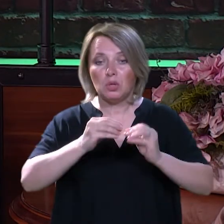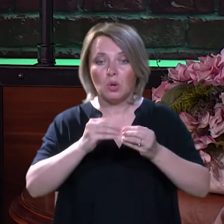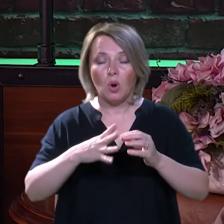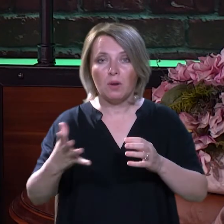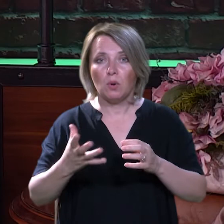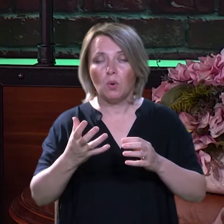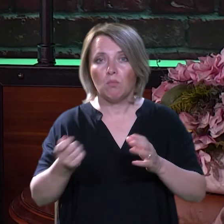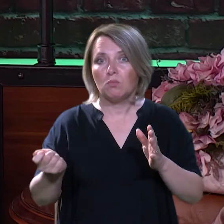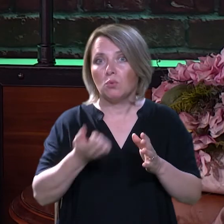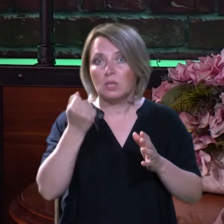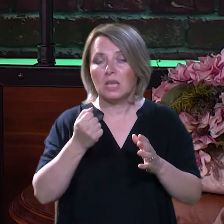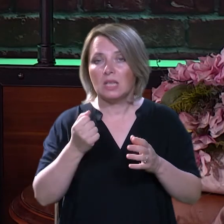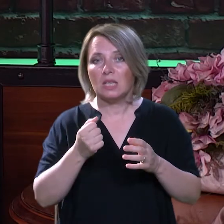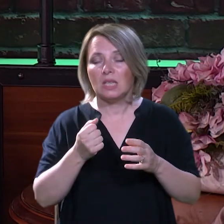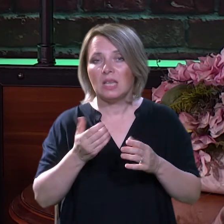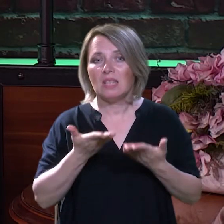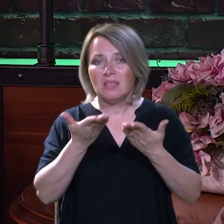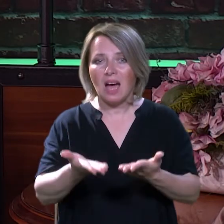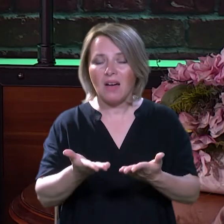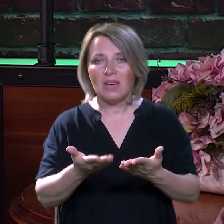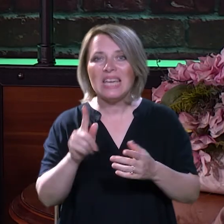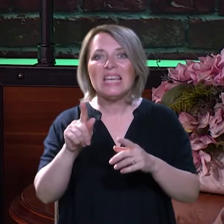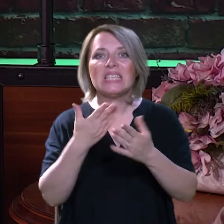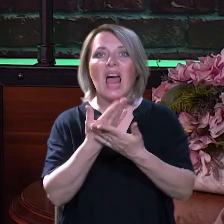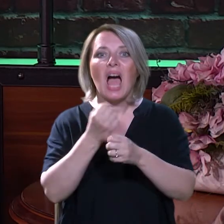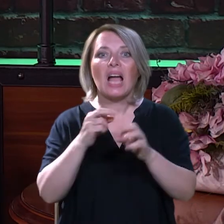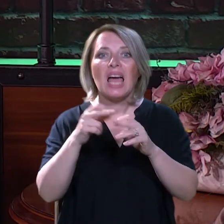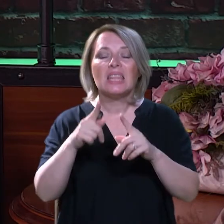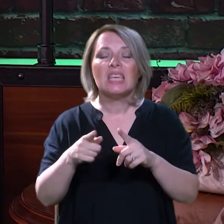Znači, izlagati dijete malim stresorima, ajmo